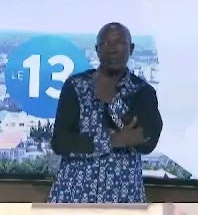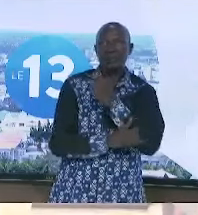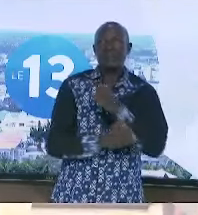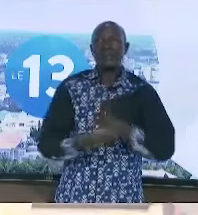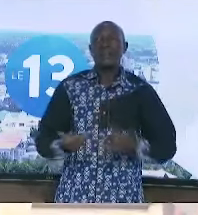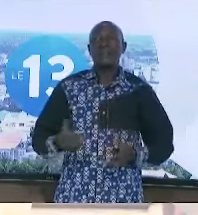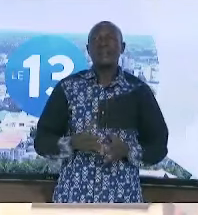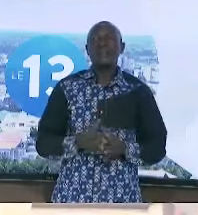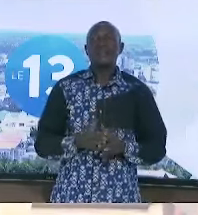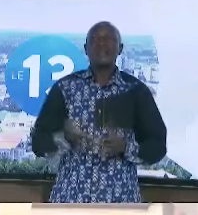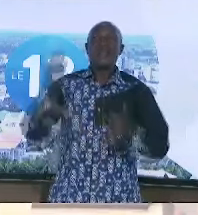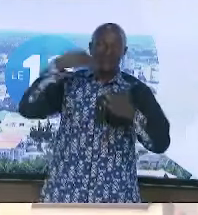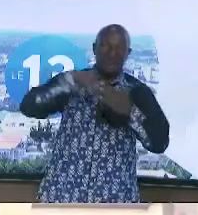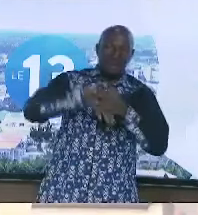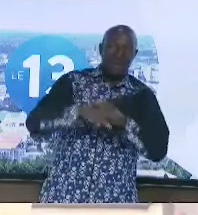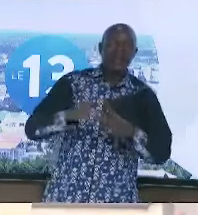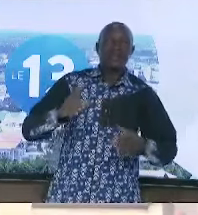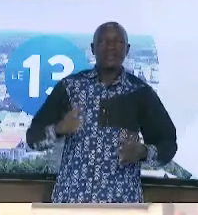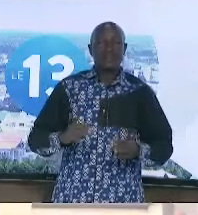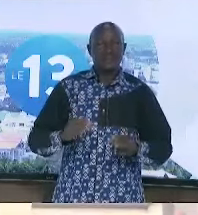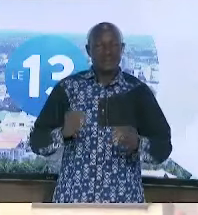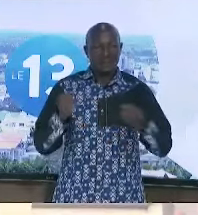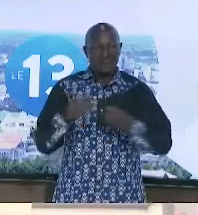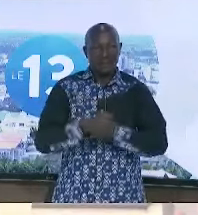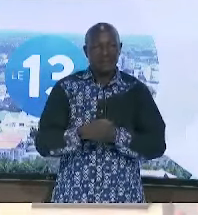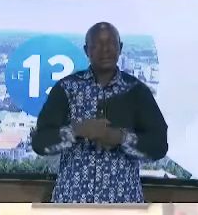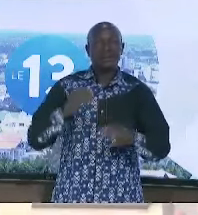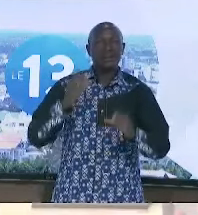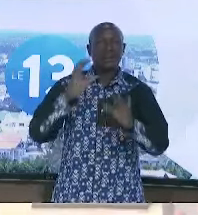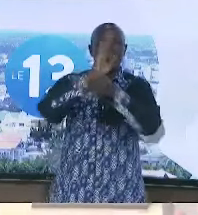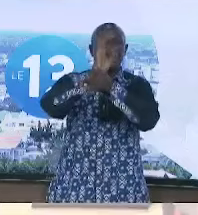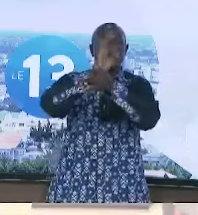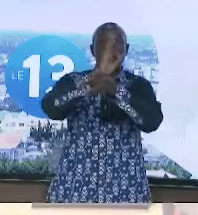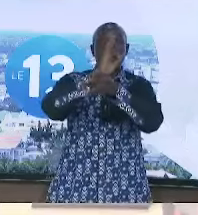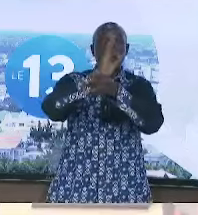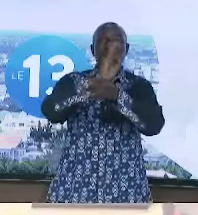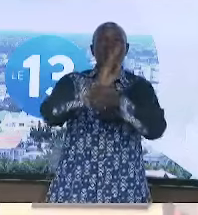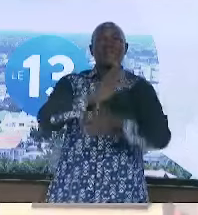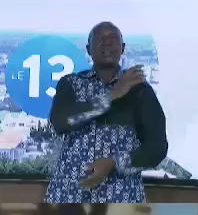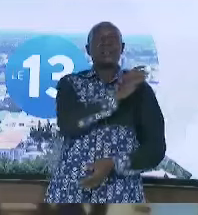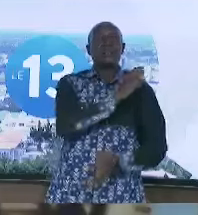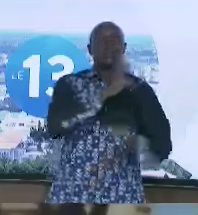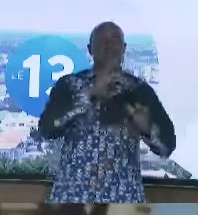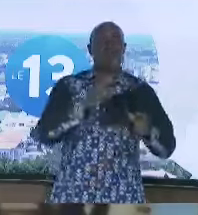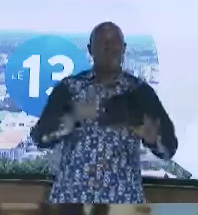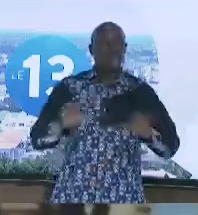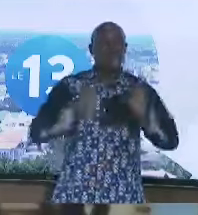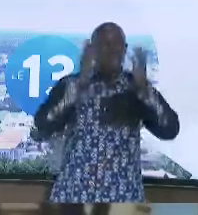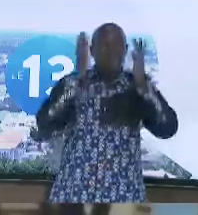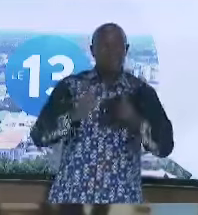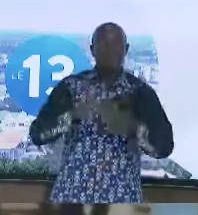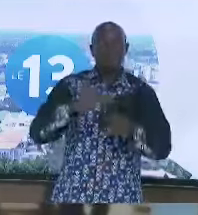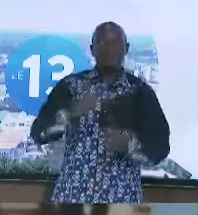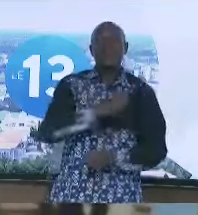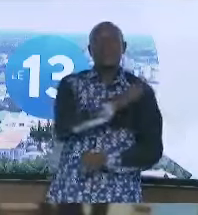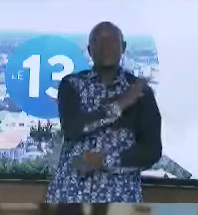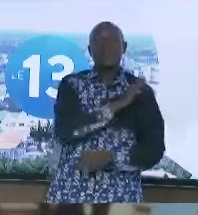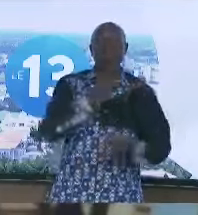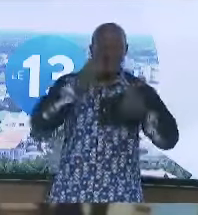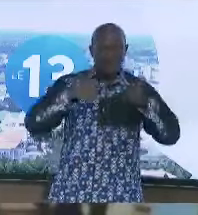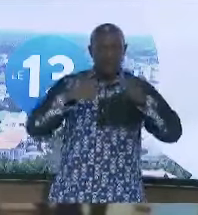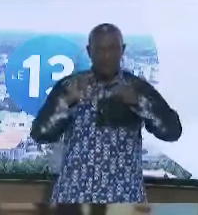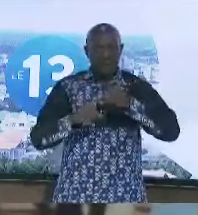Dans nos salles de ciné, le réalisateur ivoirien Owen Brown revient sur le grand écran avec sa dernière production en